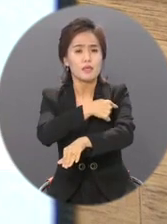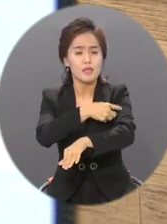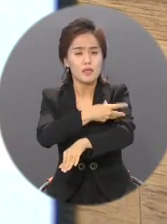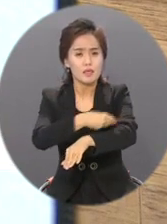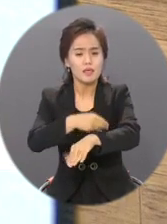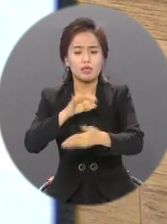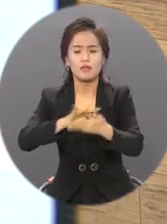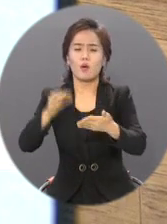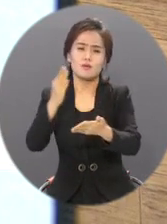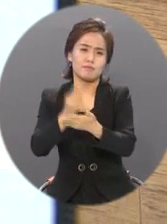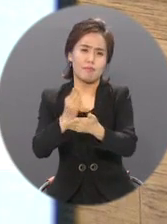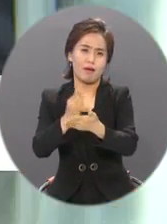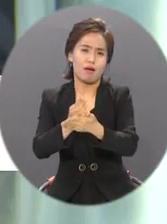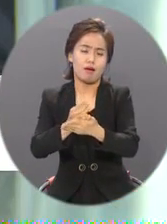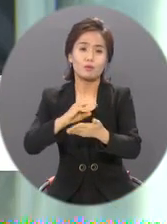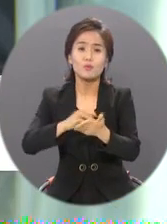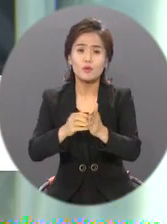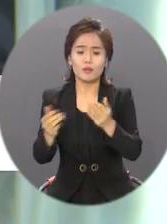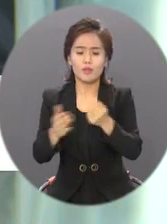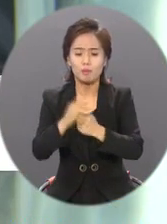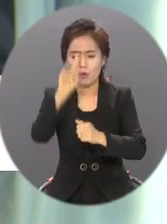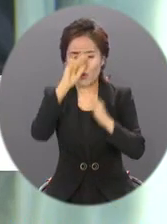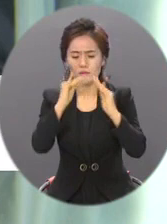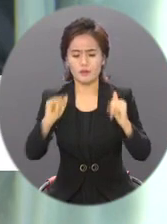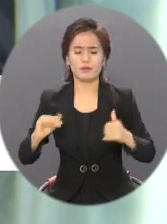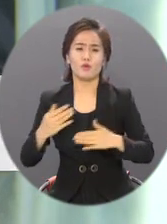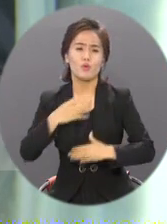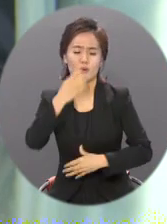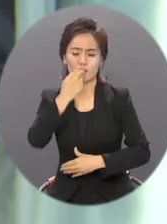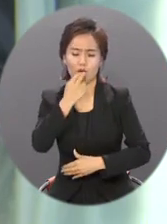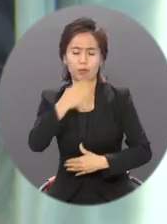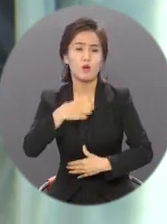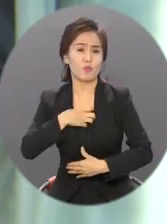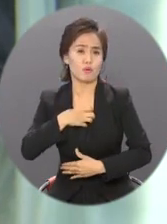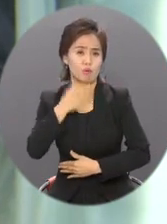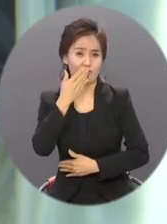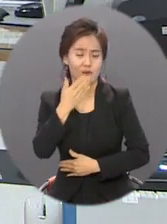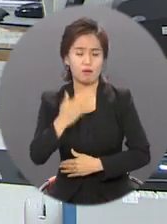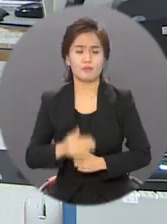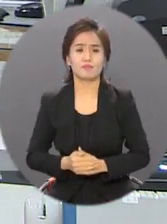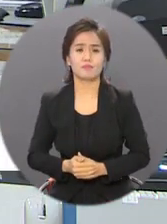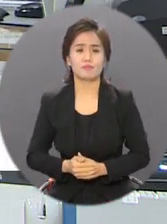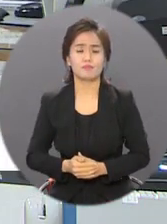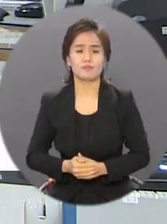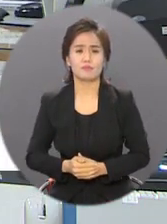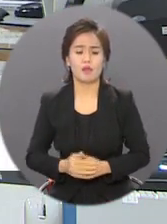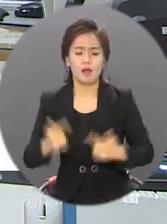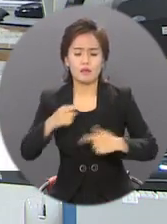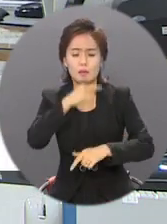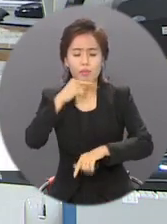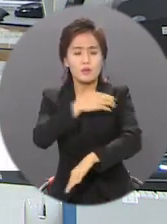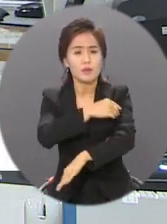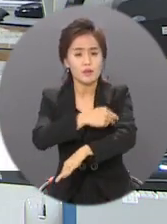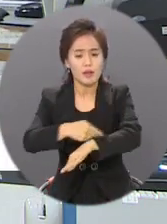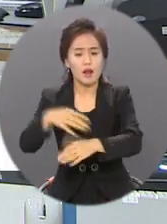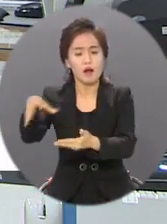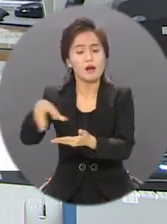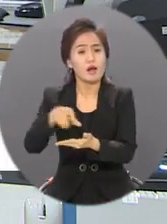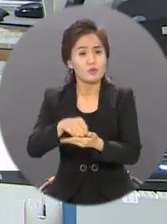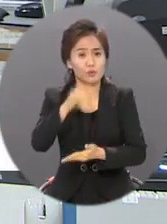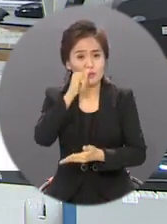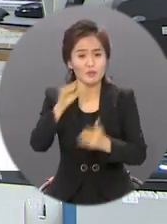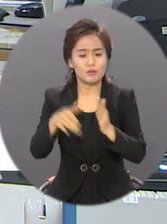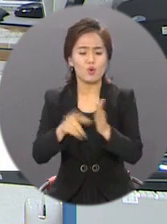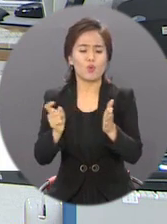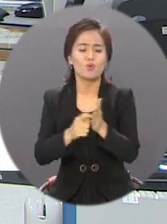요청까지 할 정도이기 때문에 환자들의 안전도 위협받을 수 있습니다 항상 혈액은 적정량을 보유하고 있어야